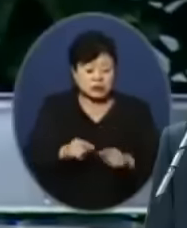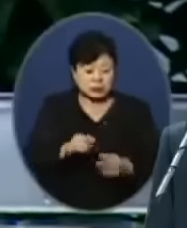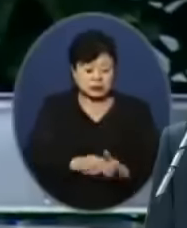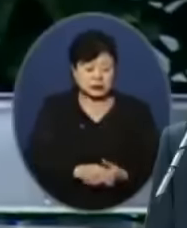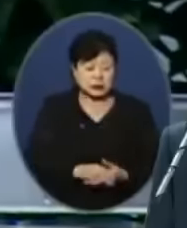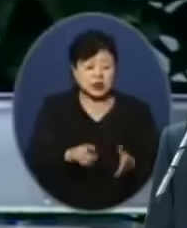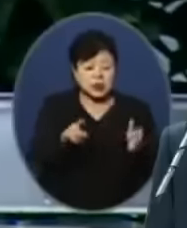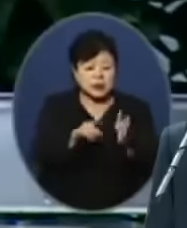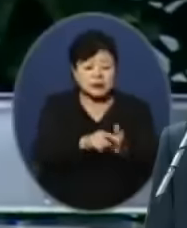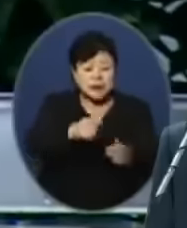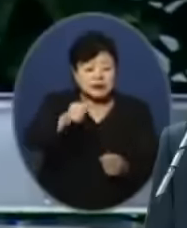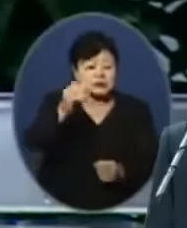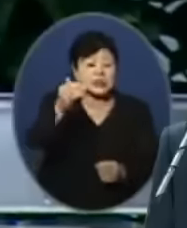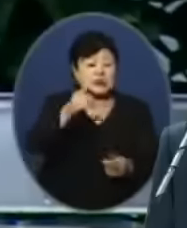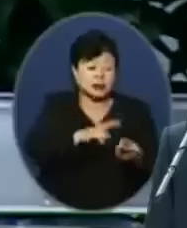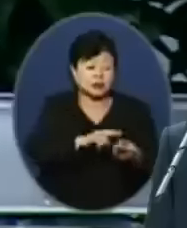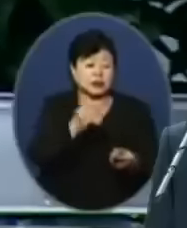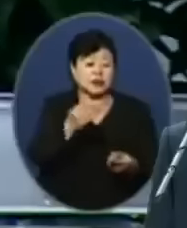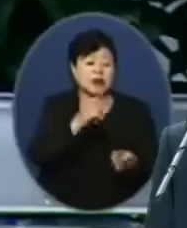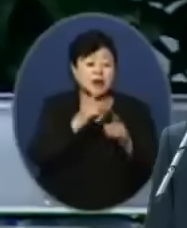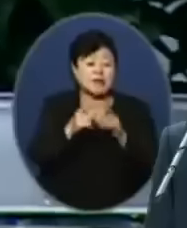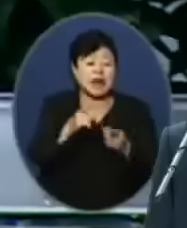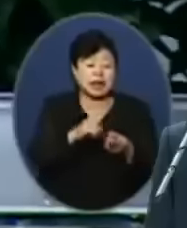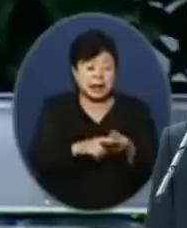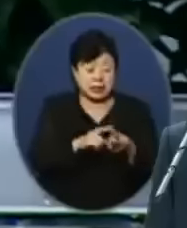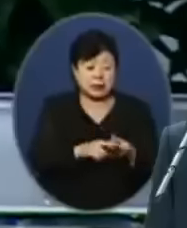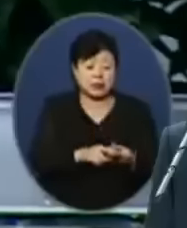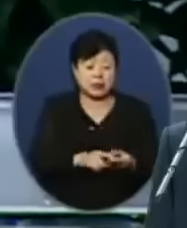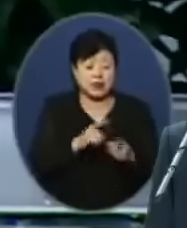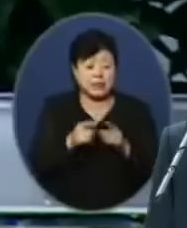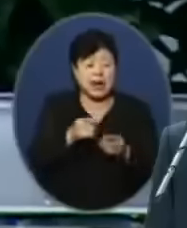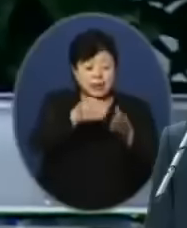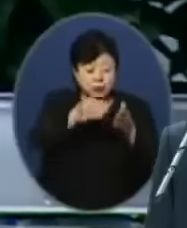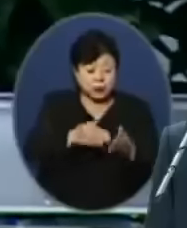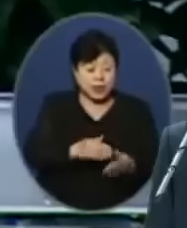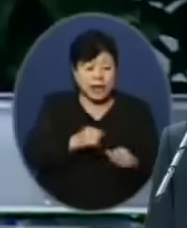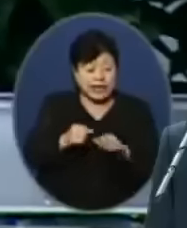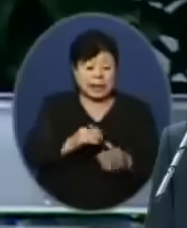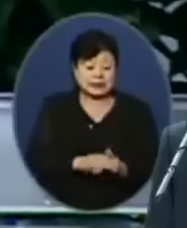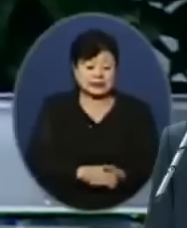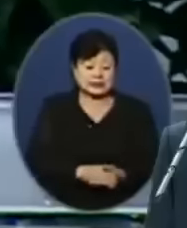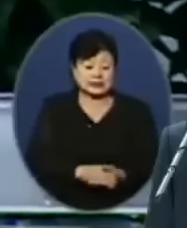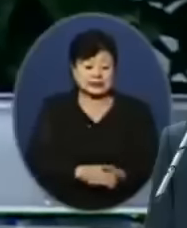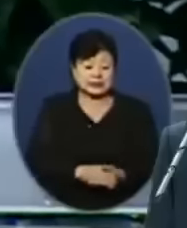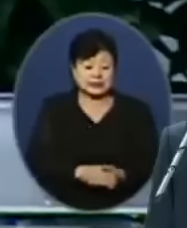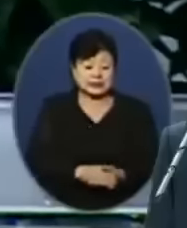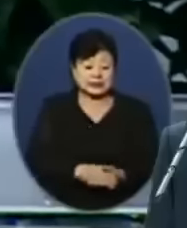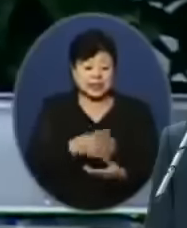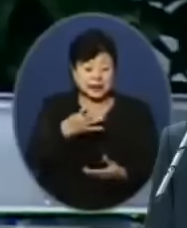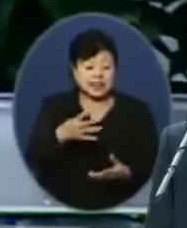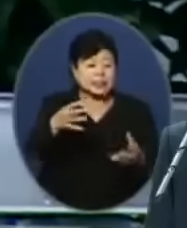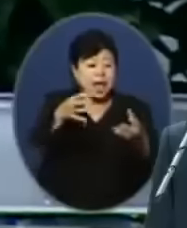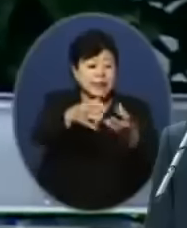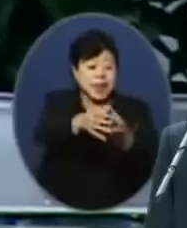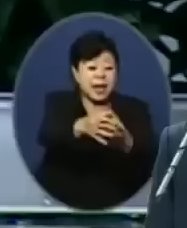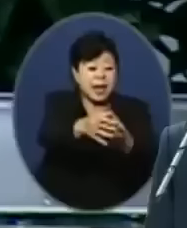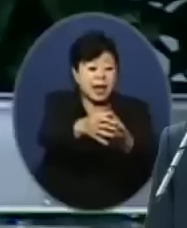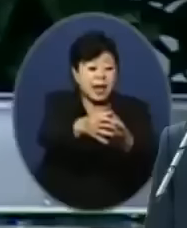역사하시고 믿음을 가지도 믿음대로 역사하시고 말을 해도 말을 통해서 역사하시는 것입니다. 이 네 가지가